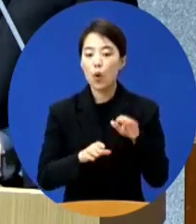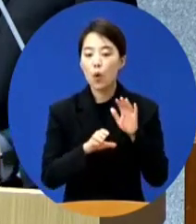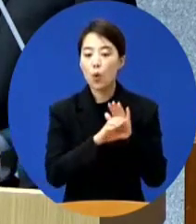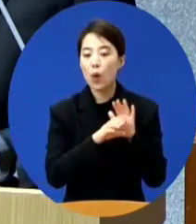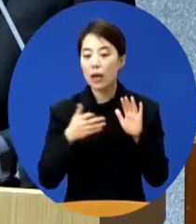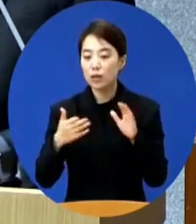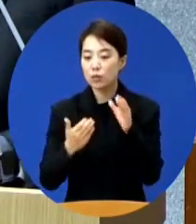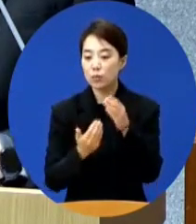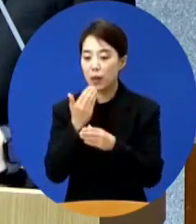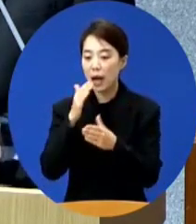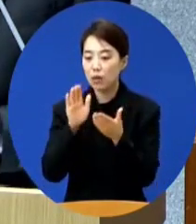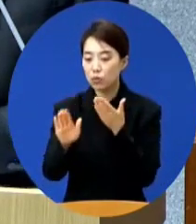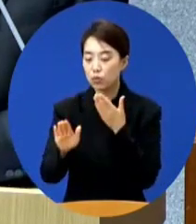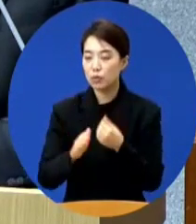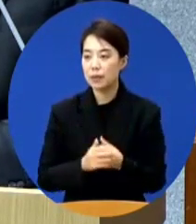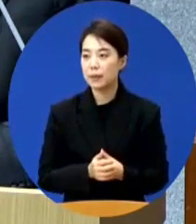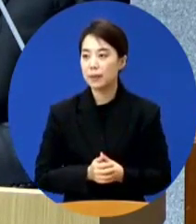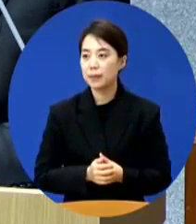이후 예.